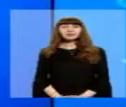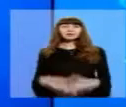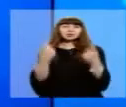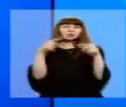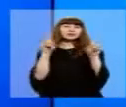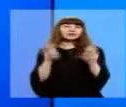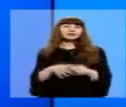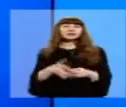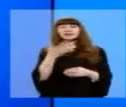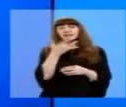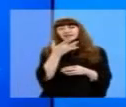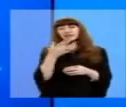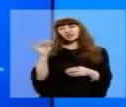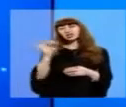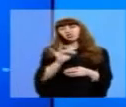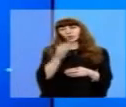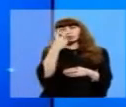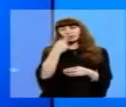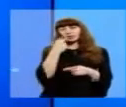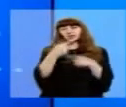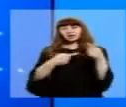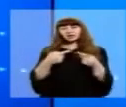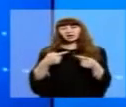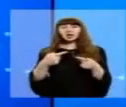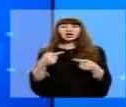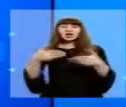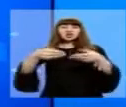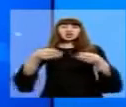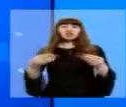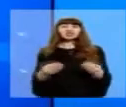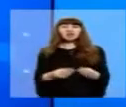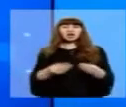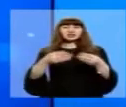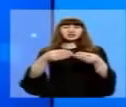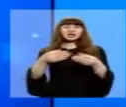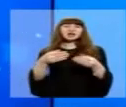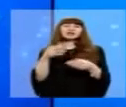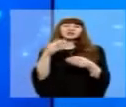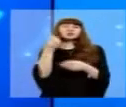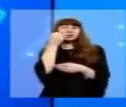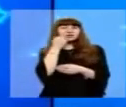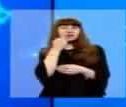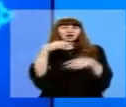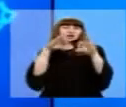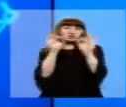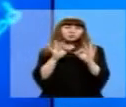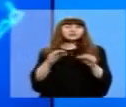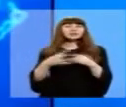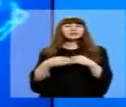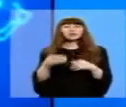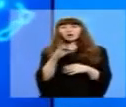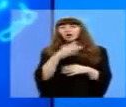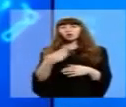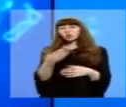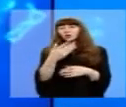К другим темам. Сохраняя историю и традиции, гончарное ремесло считается одним из самых древних искусств на Земле, которое